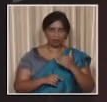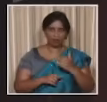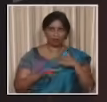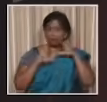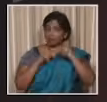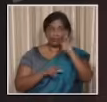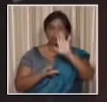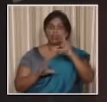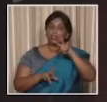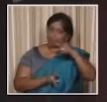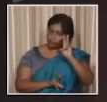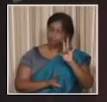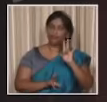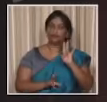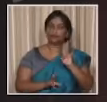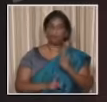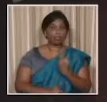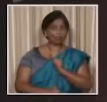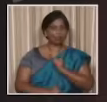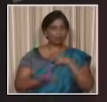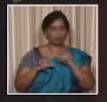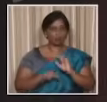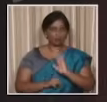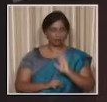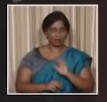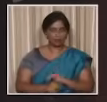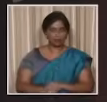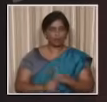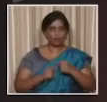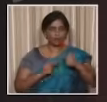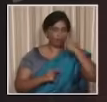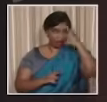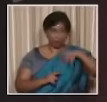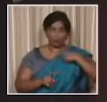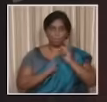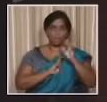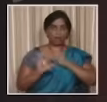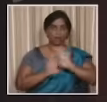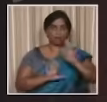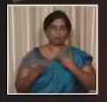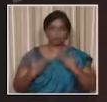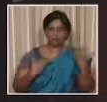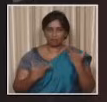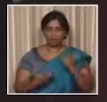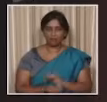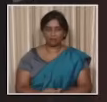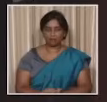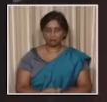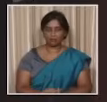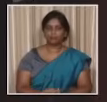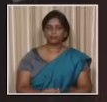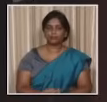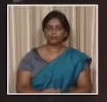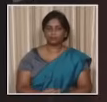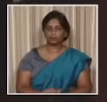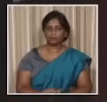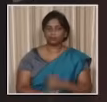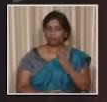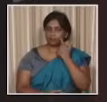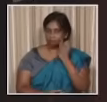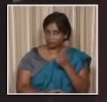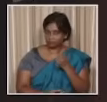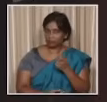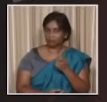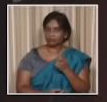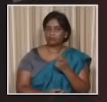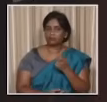පාර්ලිමේන්තුව 225යිම. තනි පුද්ගලයෙක් නෙවෙයි මේක. විපක්ෂ නායකරෝ ඉදලා පාර්ලිමේන්තුව ගෙනියන්න බෑ. ගරු නියෝජ්‍ය කතානායකතුමනි සමාවෙන්න.